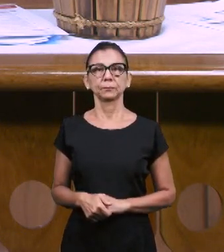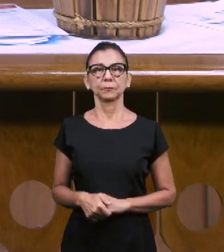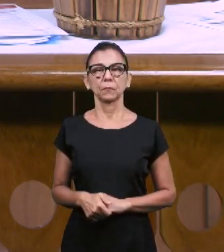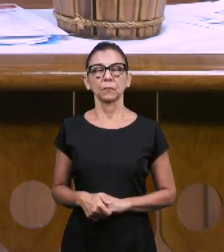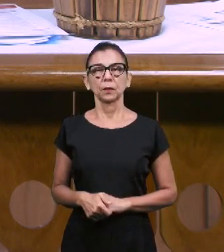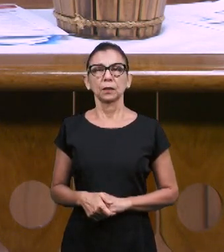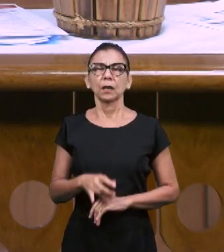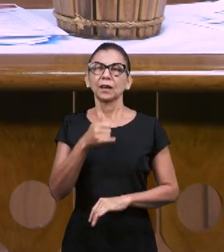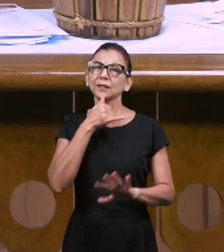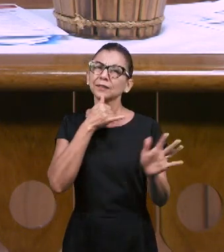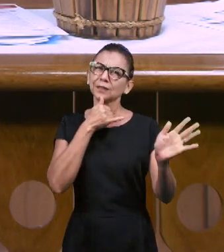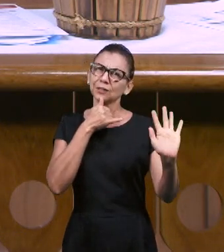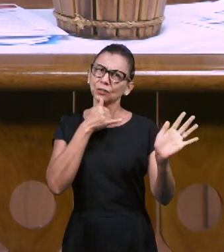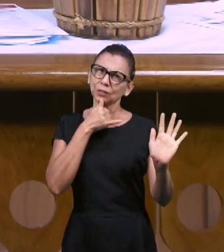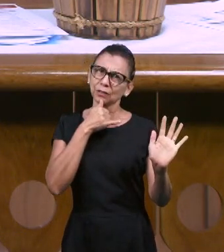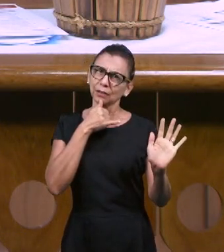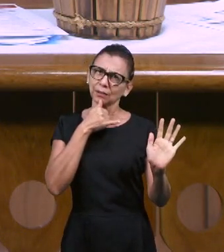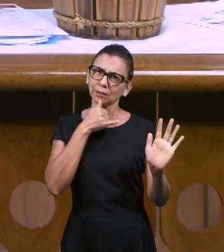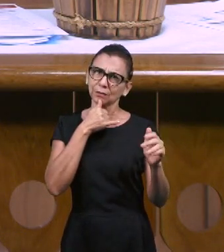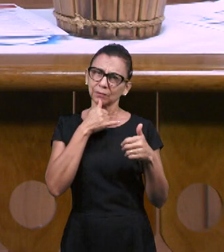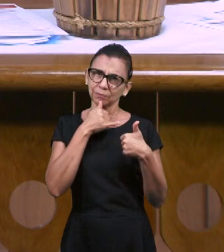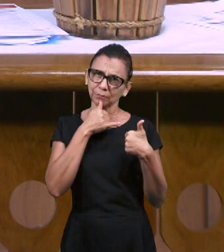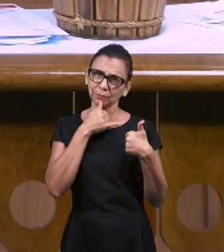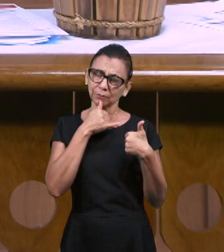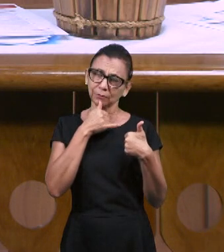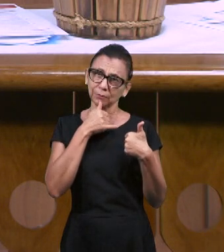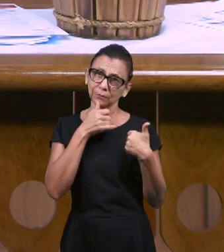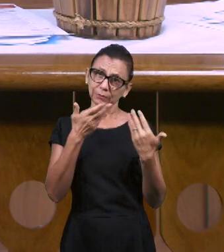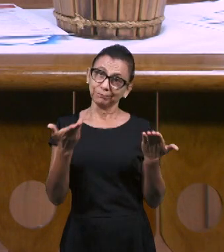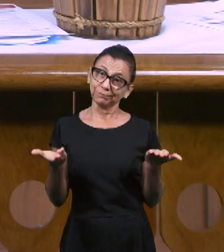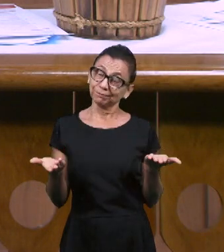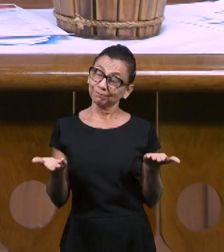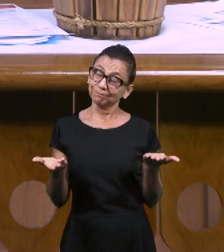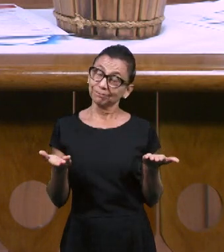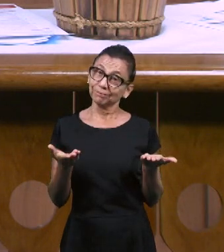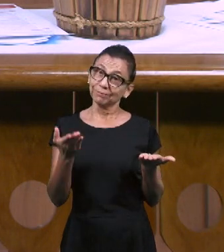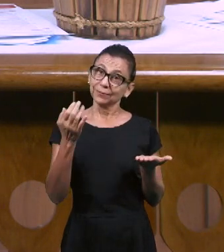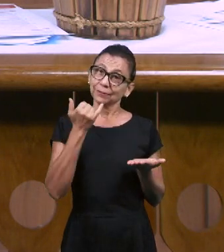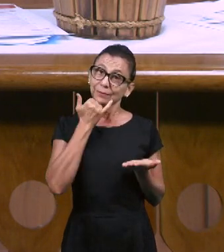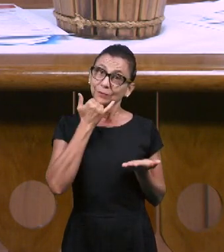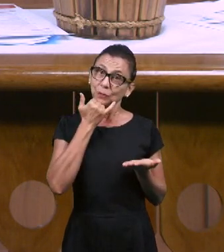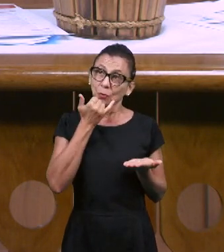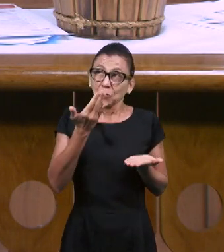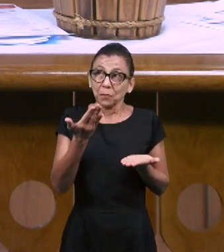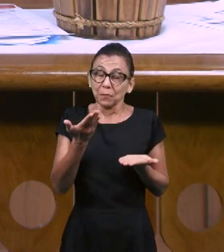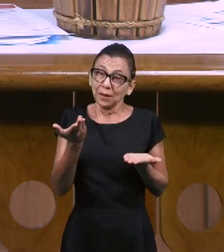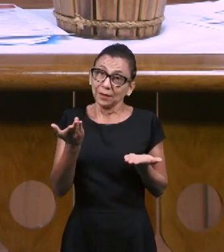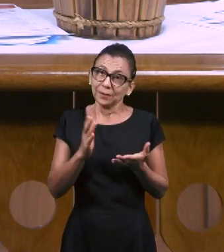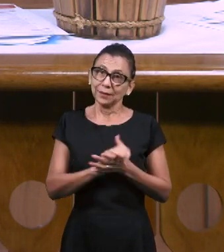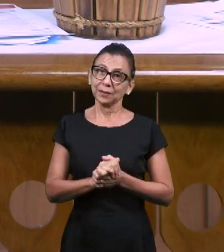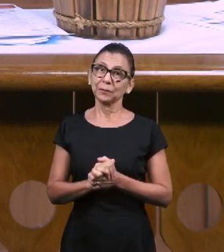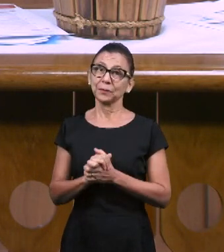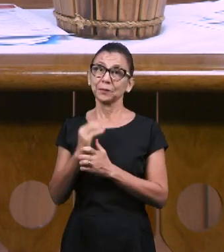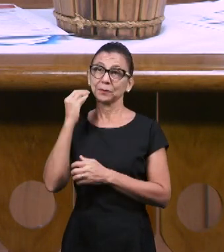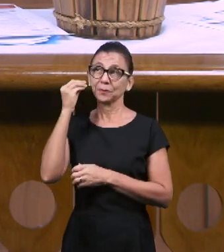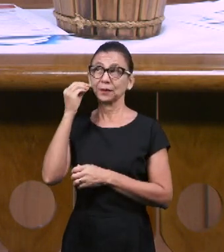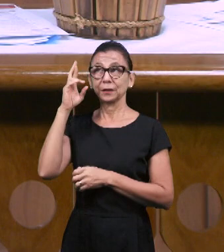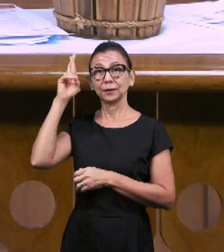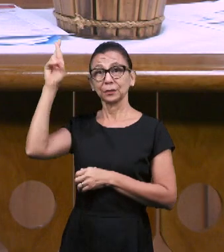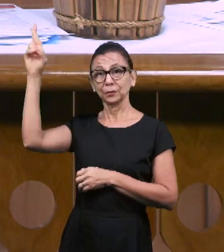pas attristés. Si quelqu'un est dérangé, ça c'est un problème. Vous devez chercher le Seigneur pour vaincre. Si vous êtes